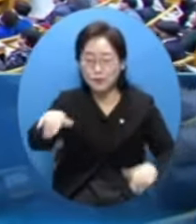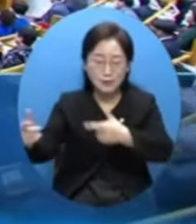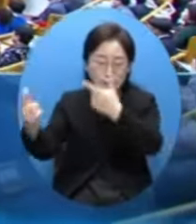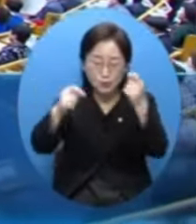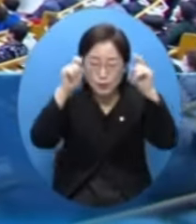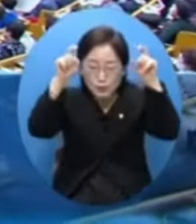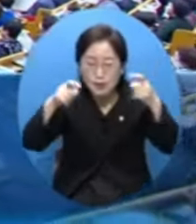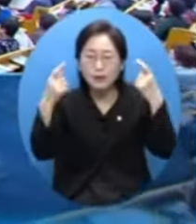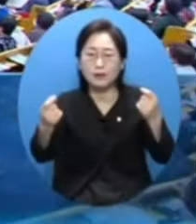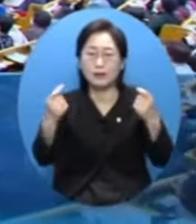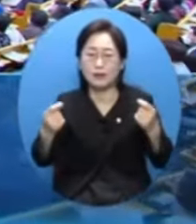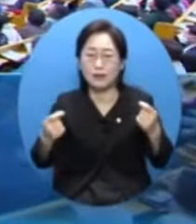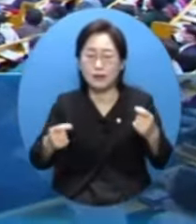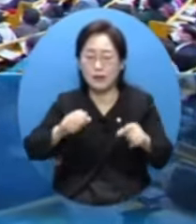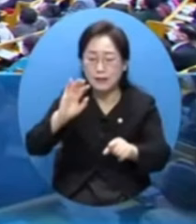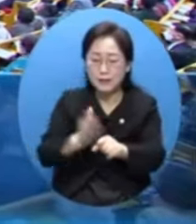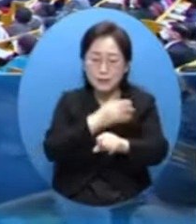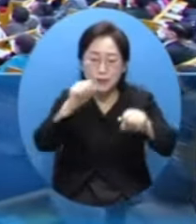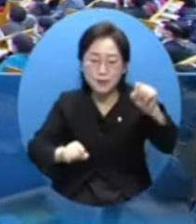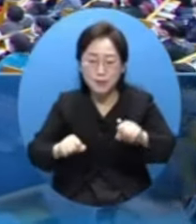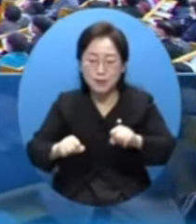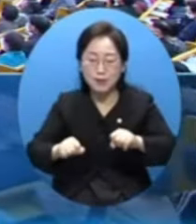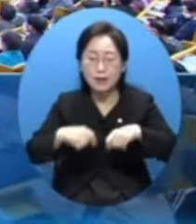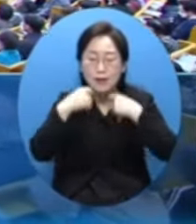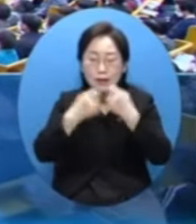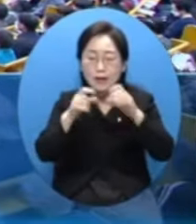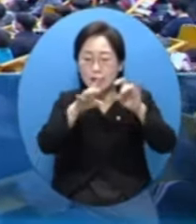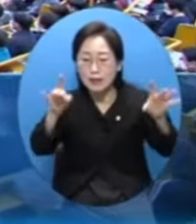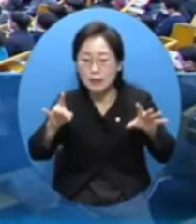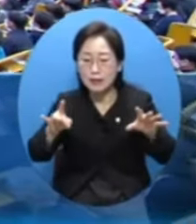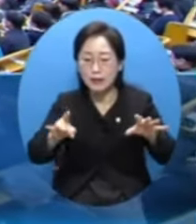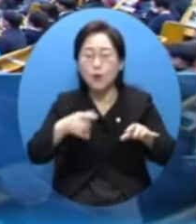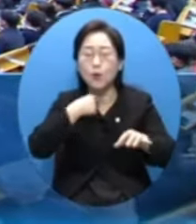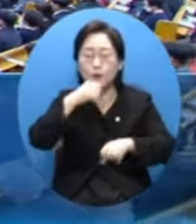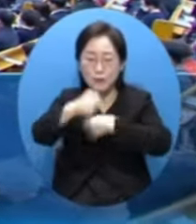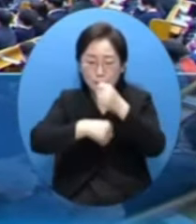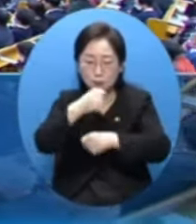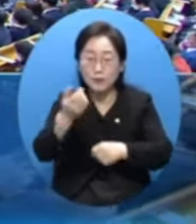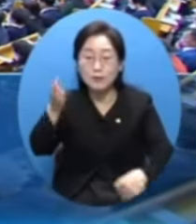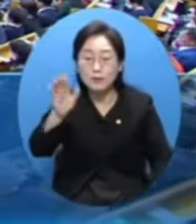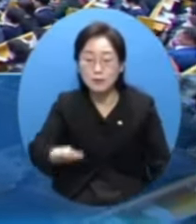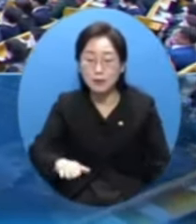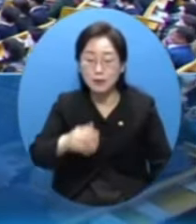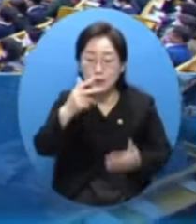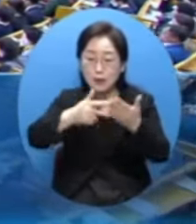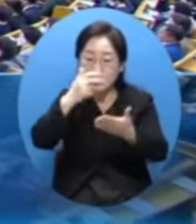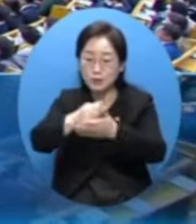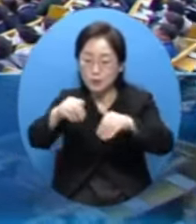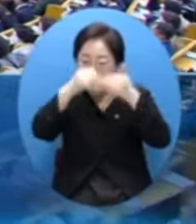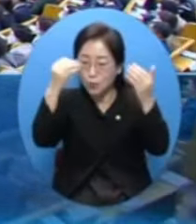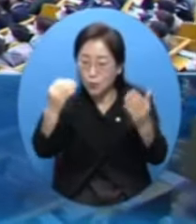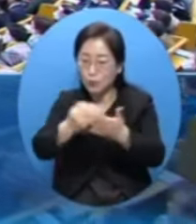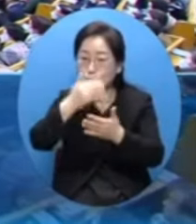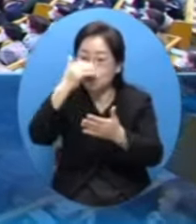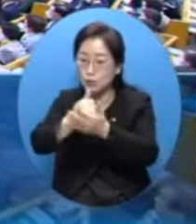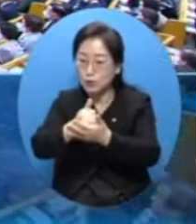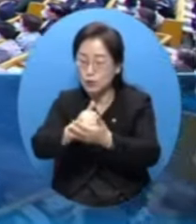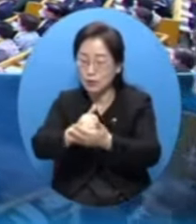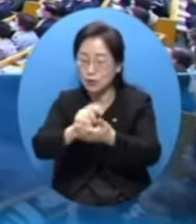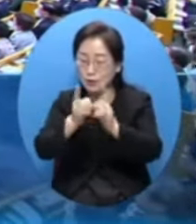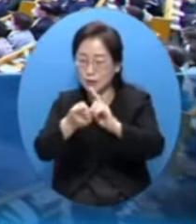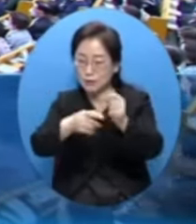양같아서 그릇 행하여 각기 제길로 같거늘 여호와께서는 우리 모두의 죄악을 그에게 담당시키셨도다